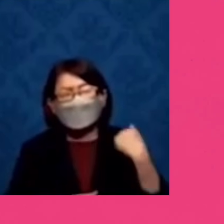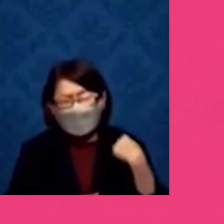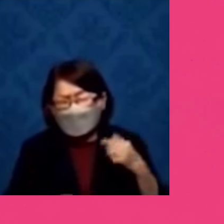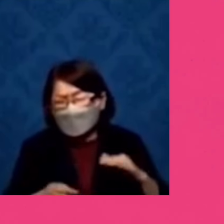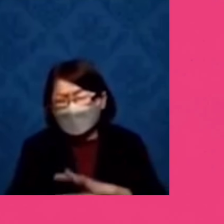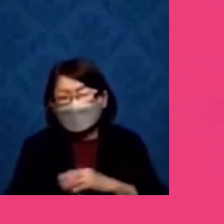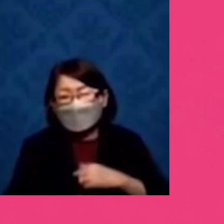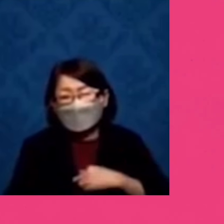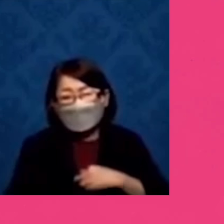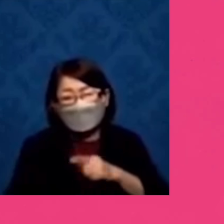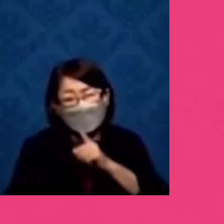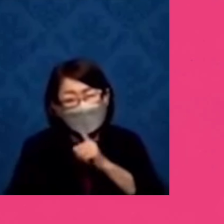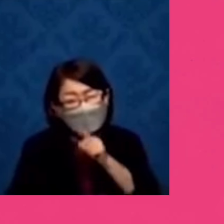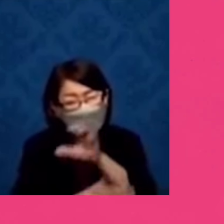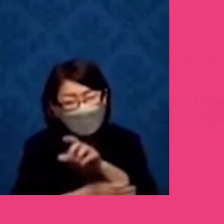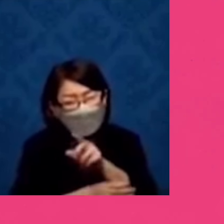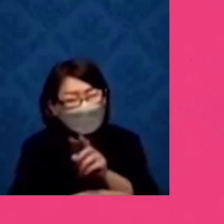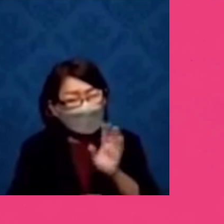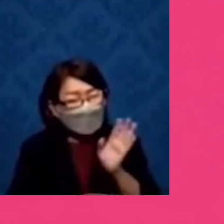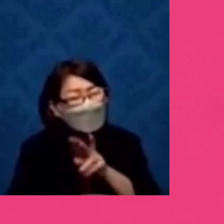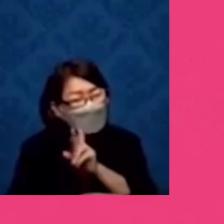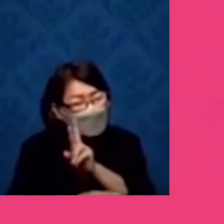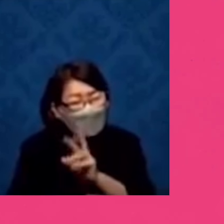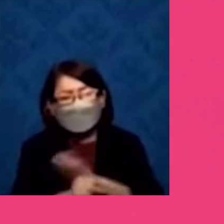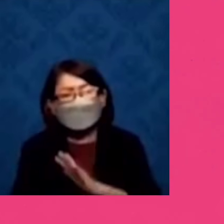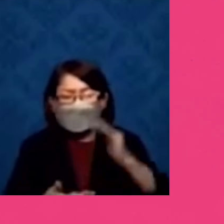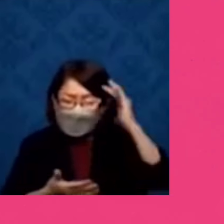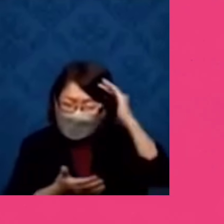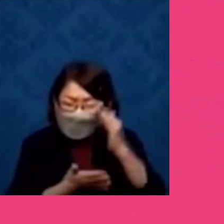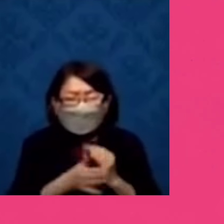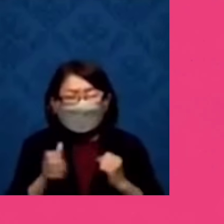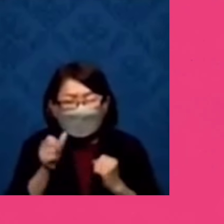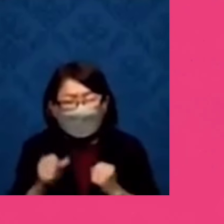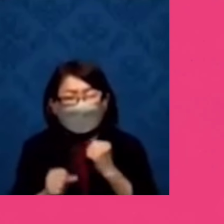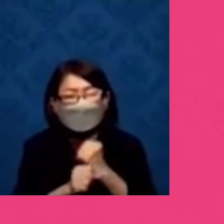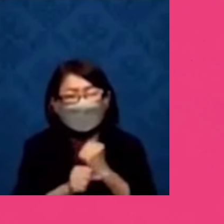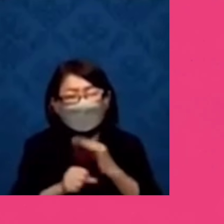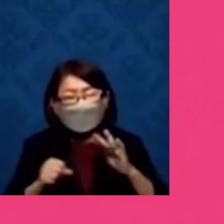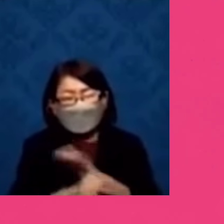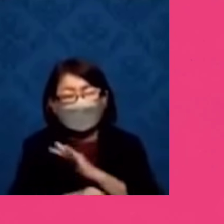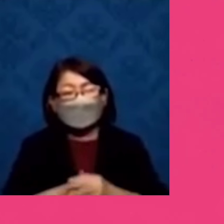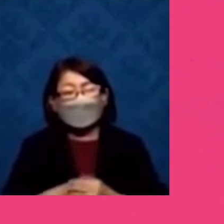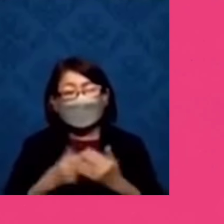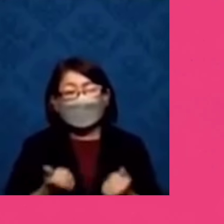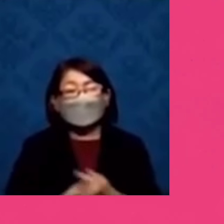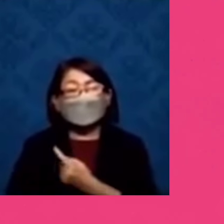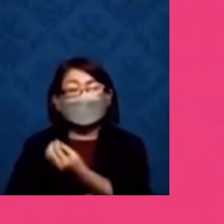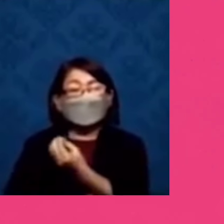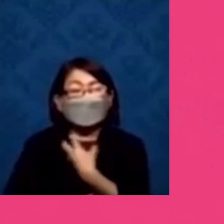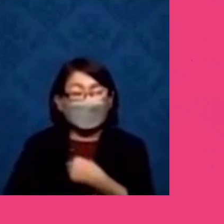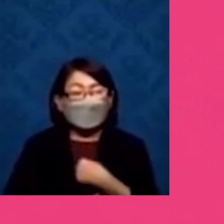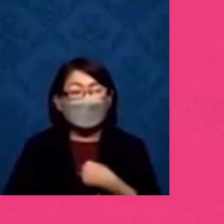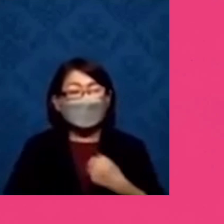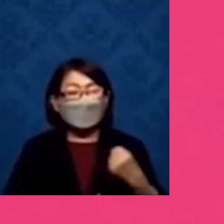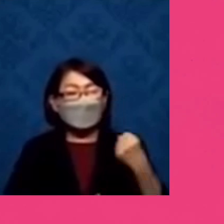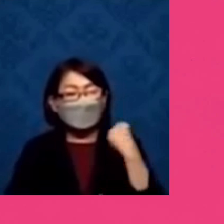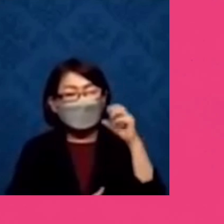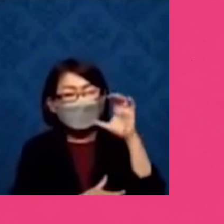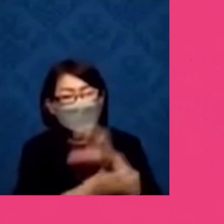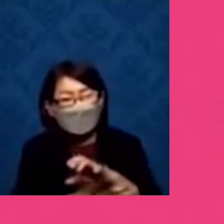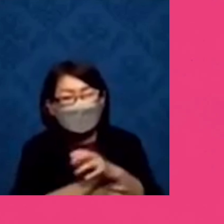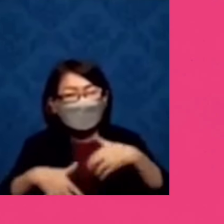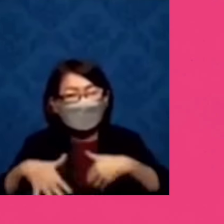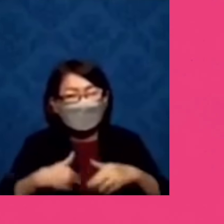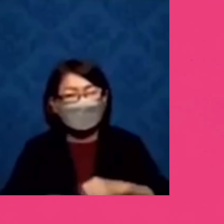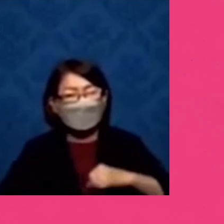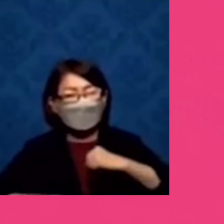งสิ้นนะเป็นเรื่องของกระบวนการยุติธรรมก็ต้องดำเนินการไปนะครับการที่บอกว่าเอาจะไปใช้อำนาจกับประชาชนเยาว